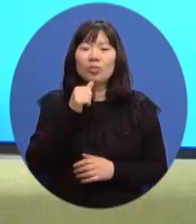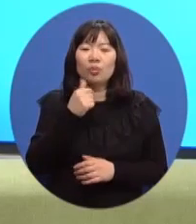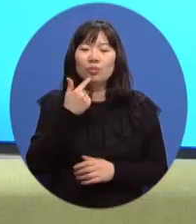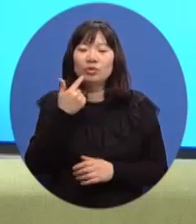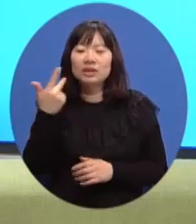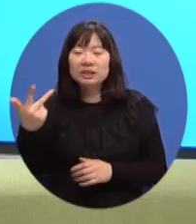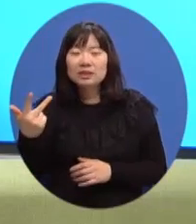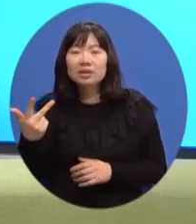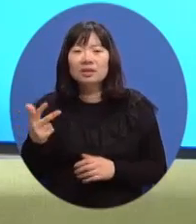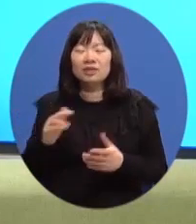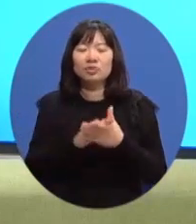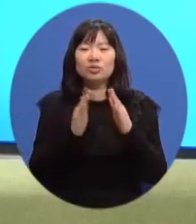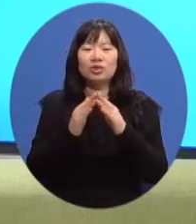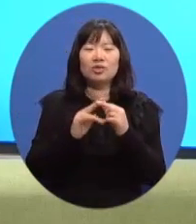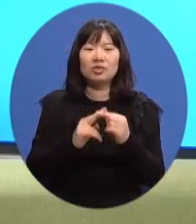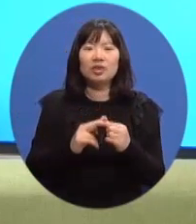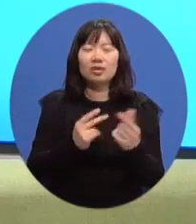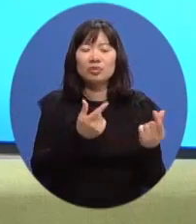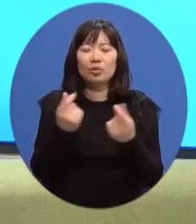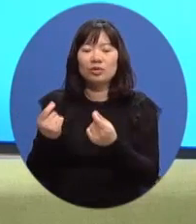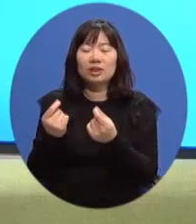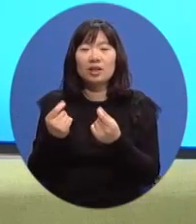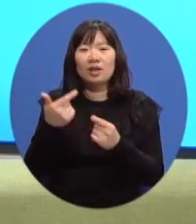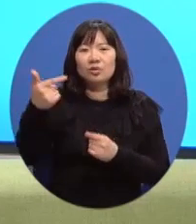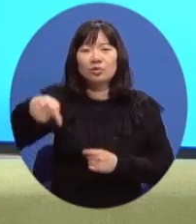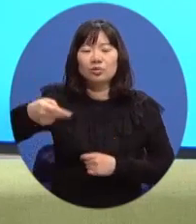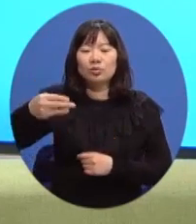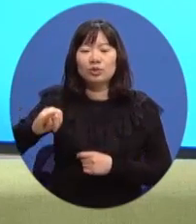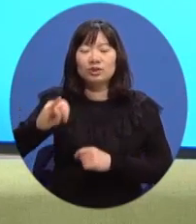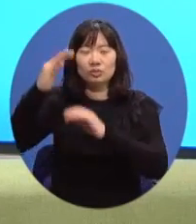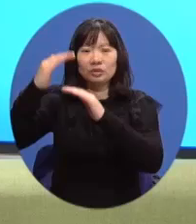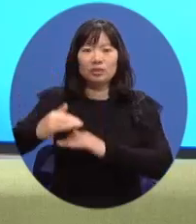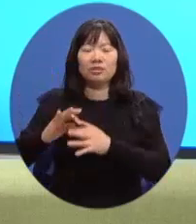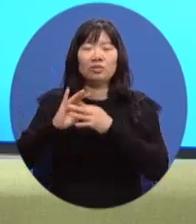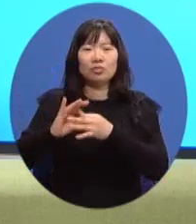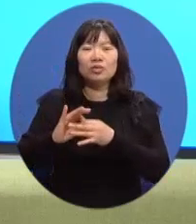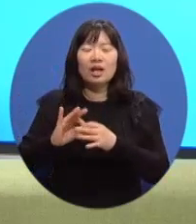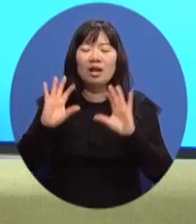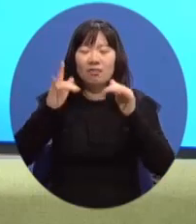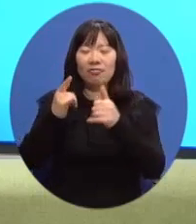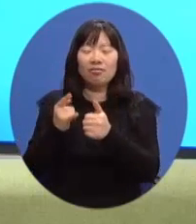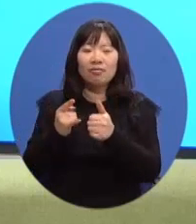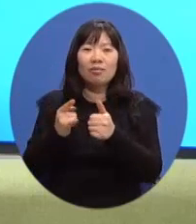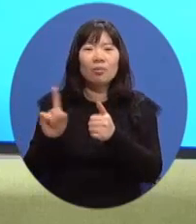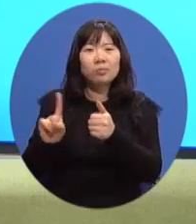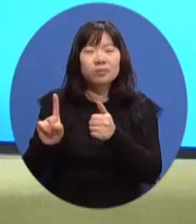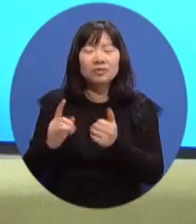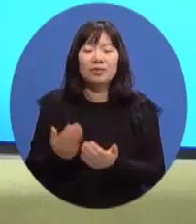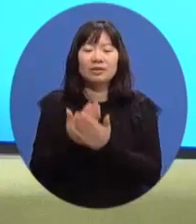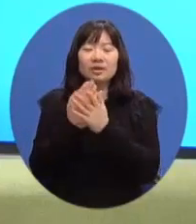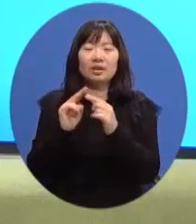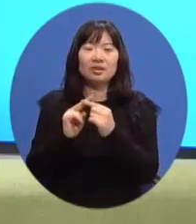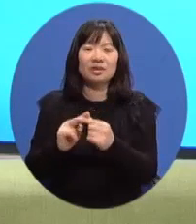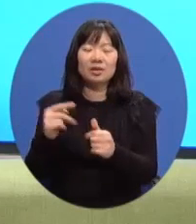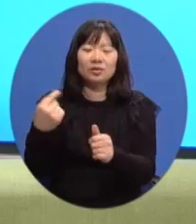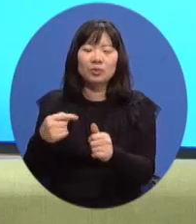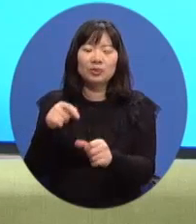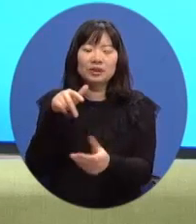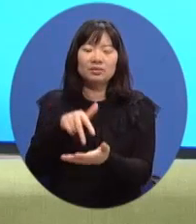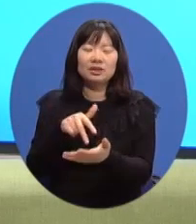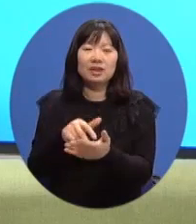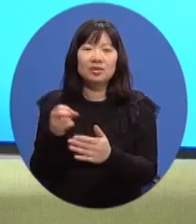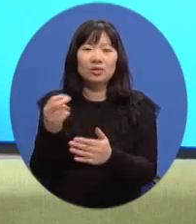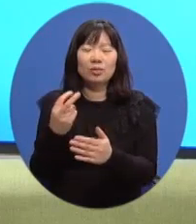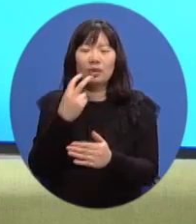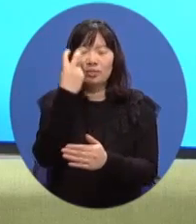7세 유아들은 유치원과 동일한 누리과정이라는 교육과정을 통해서 아이들에게 발달과 교육적인 부분들